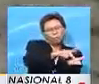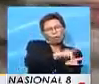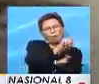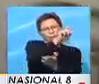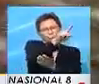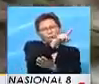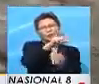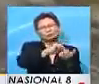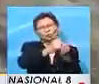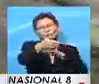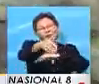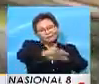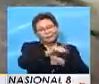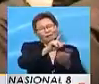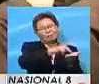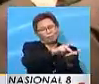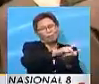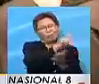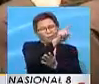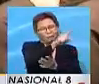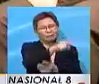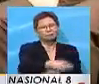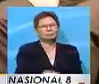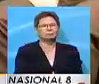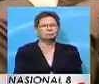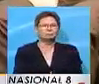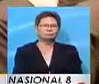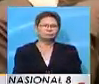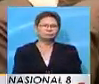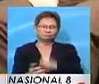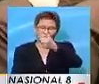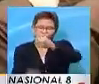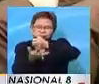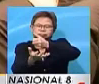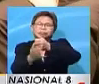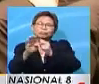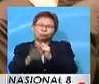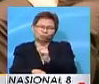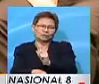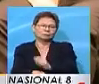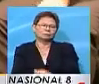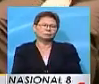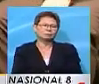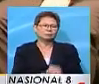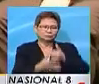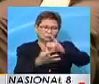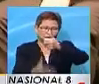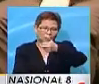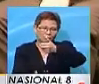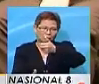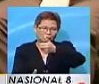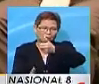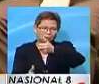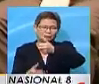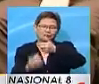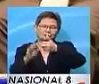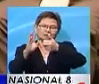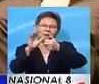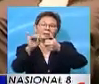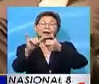yang besar dan pada tahun iniikist 6